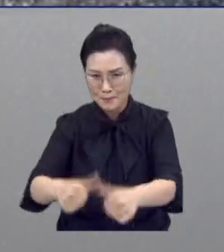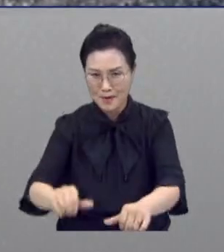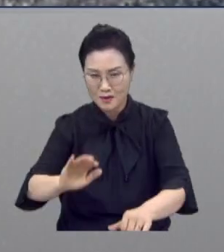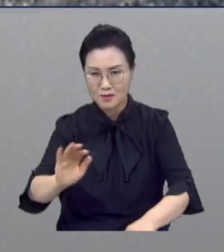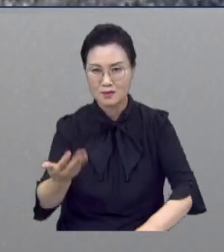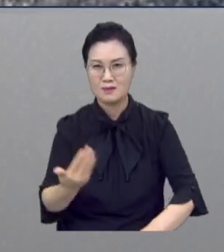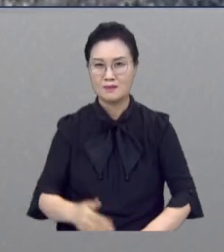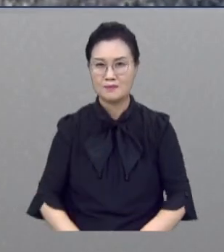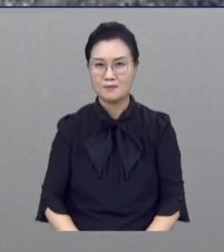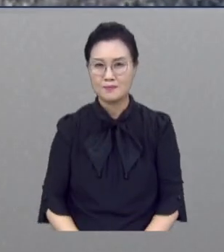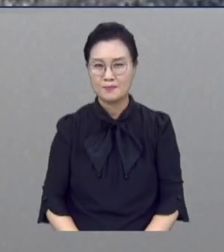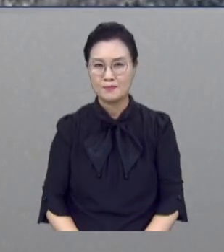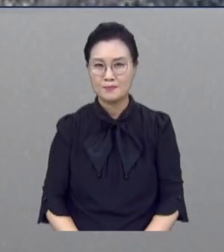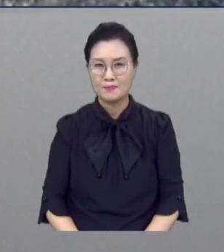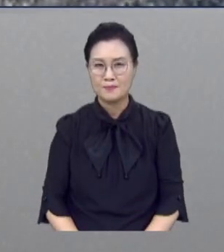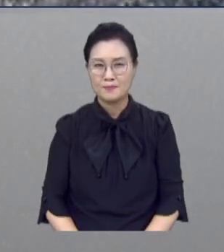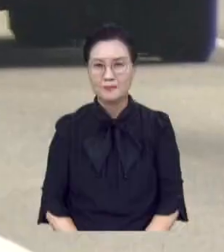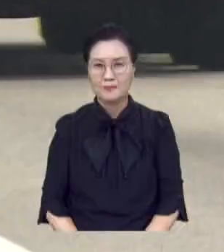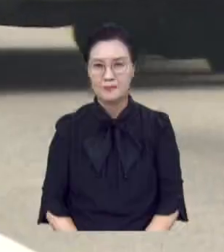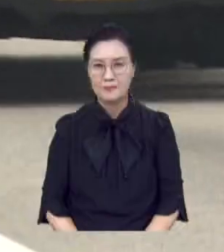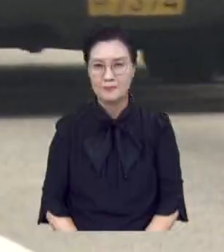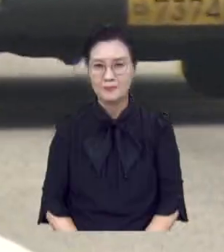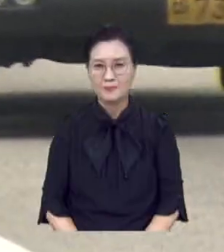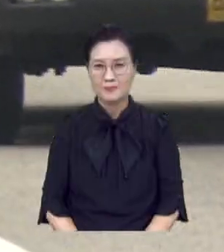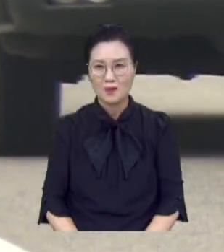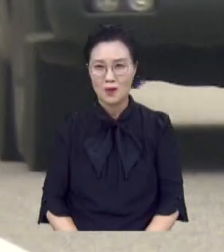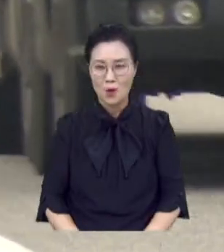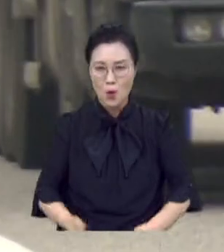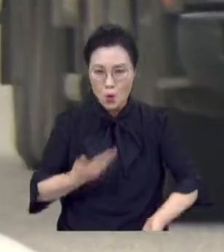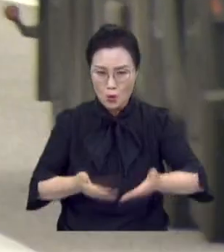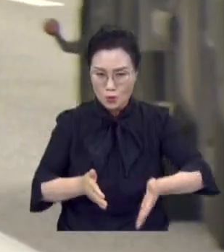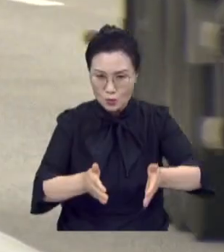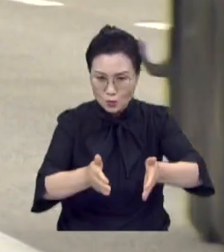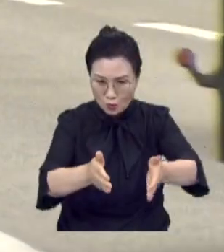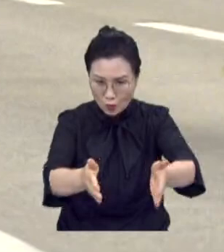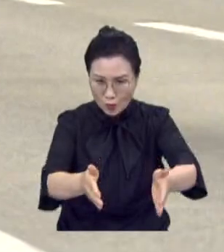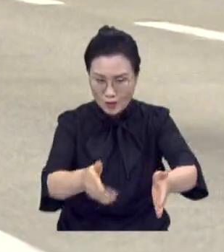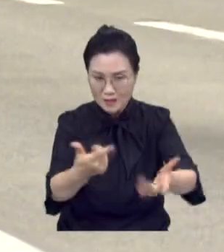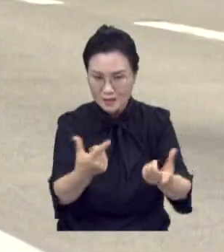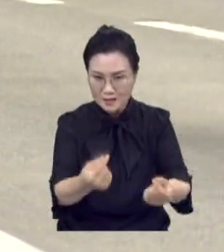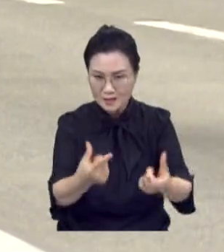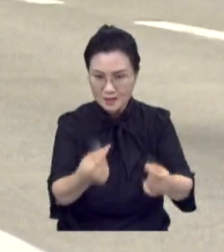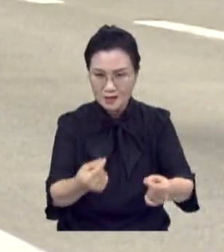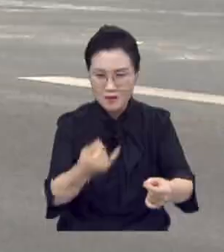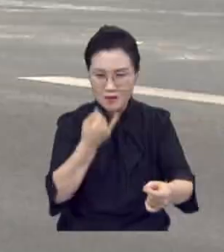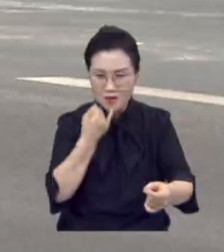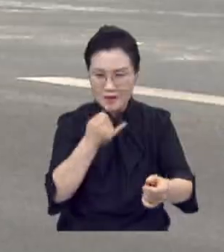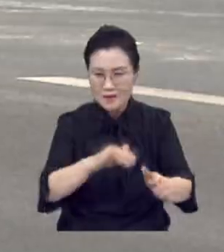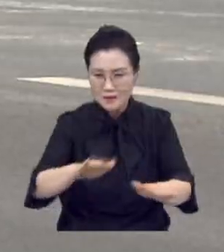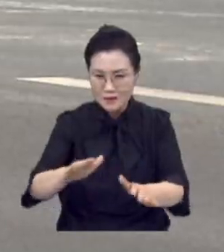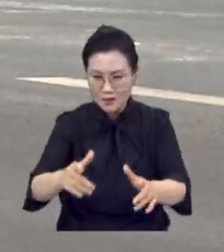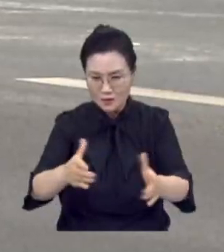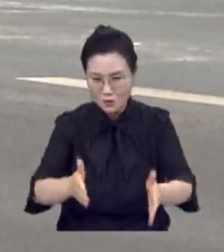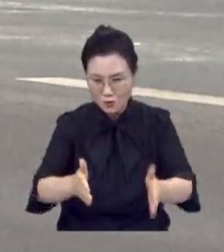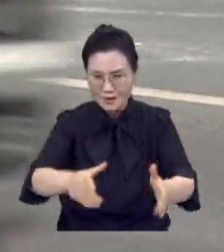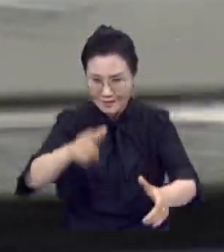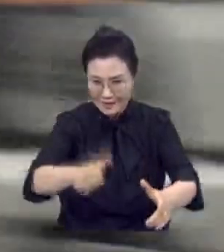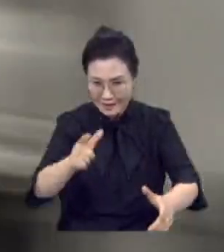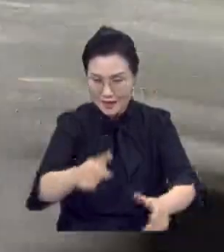같이 주저앉으며 발생합니다. 고속도로의 일부 구간처럼 해안도로를 단단하게 하면